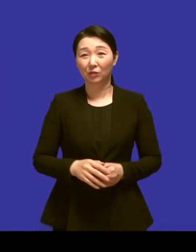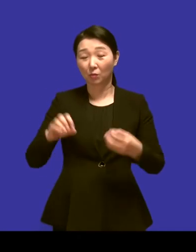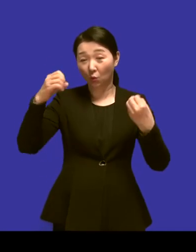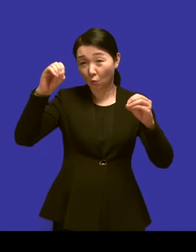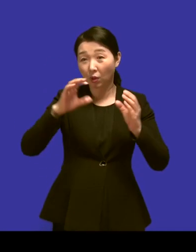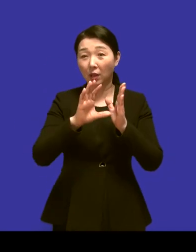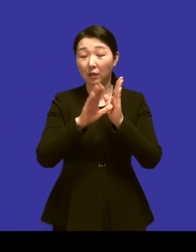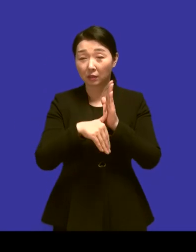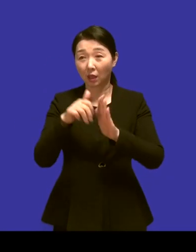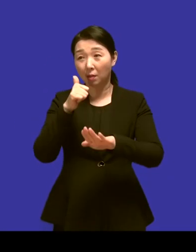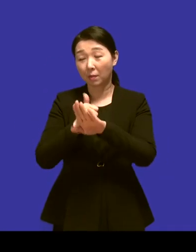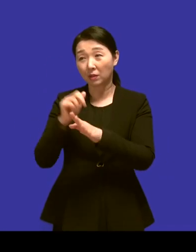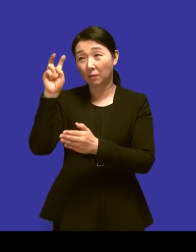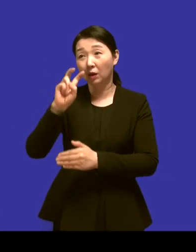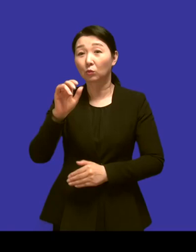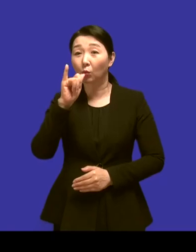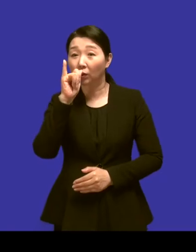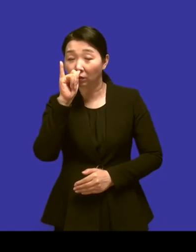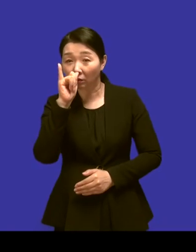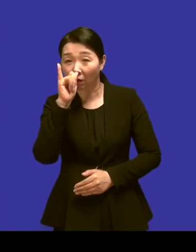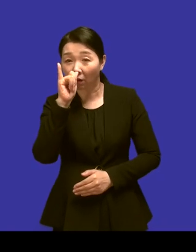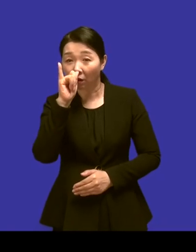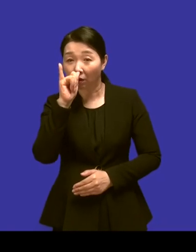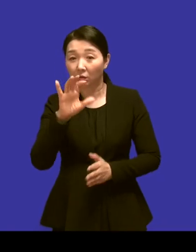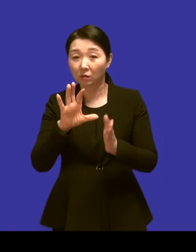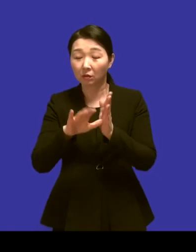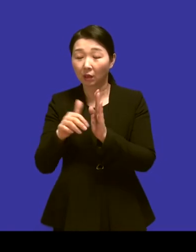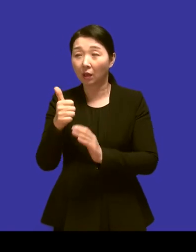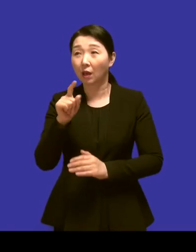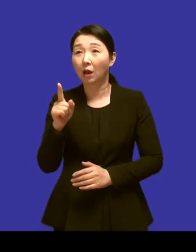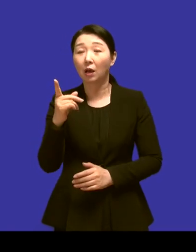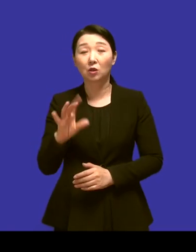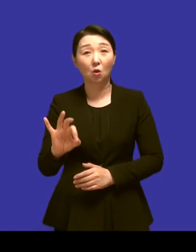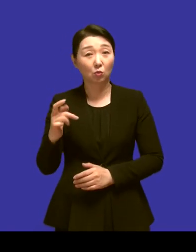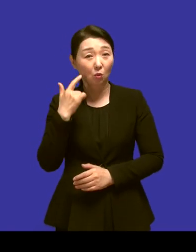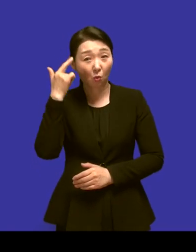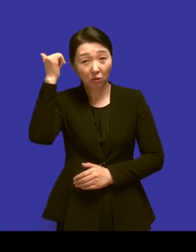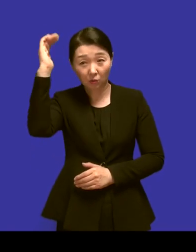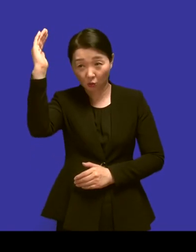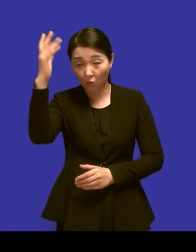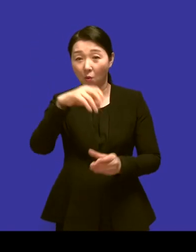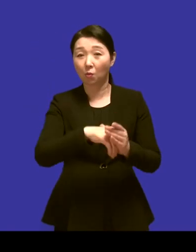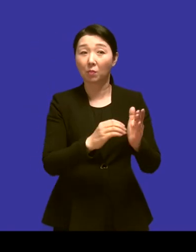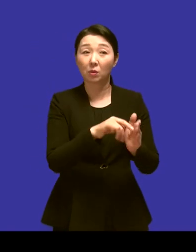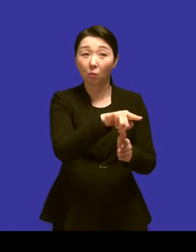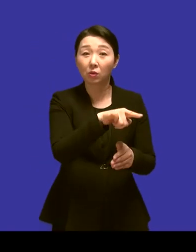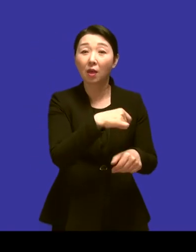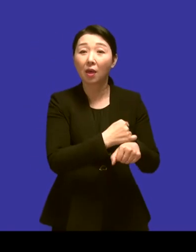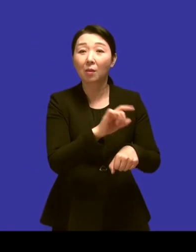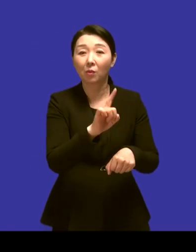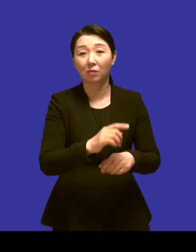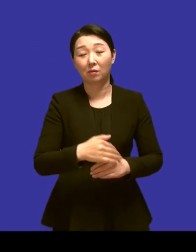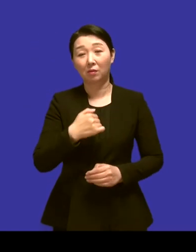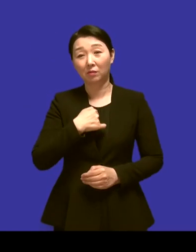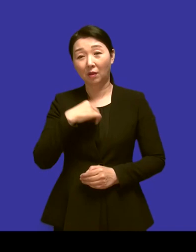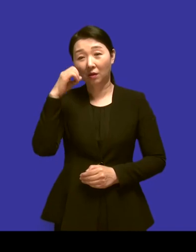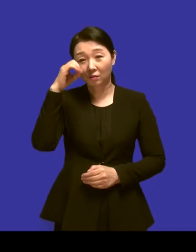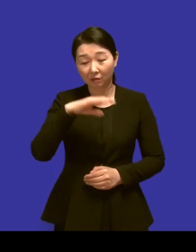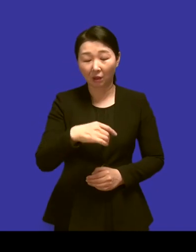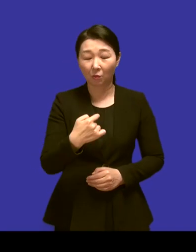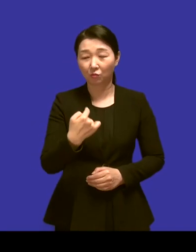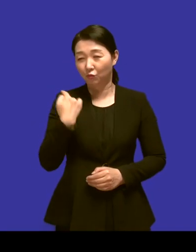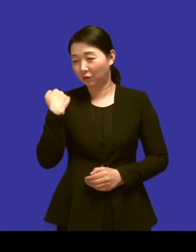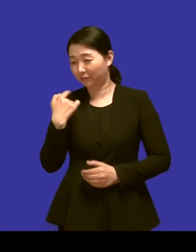때 이게 후주가 나오는데? 네네네. 반주에 그냥 하영주 목사님 설교가 나오고 네네네 맞습니다. 본인은 그러면 뭐 해요 이렇게? 저는 나오는데. 이제 그때